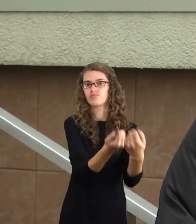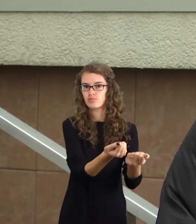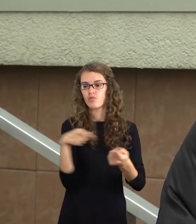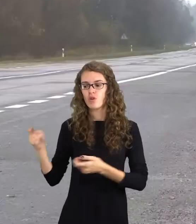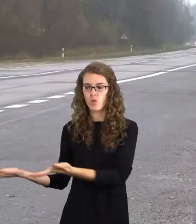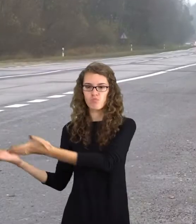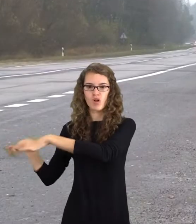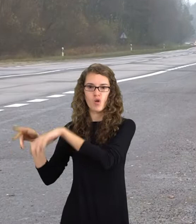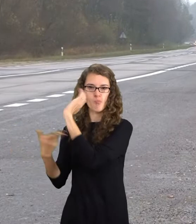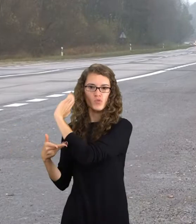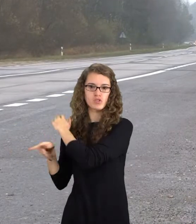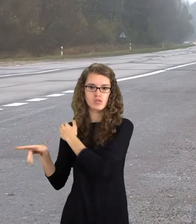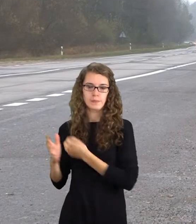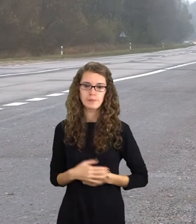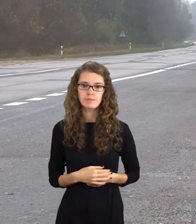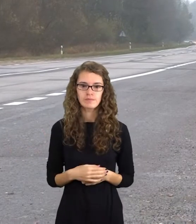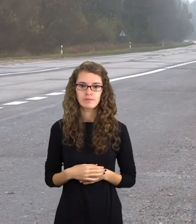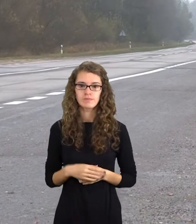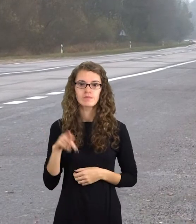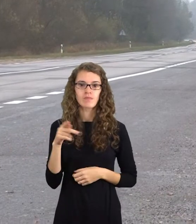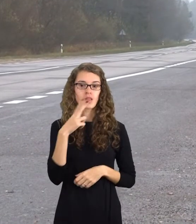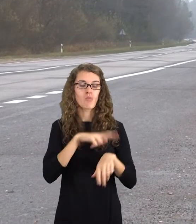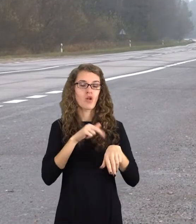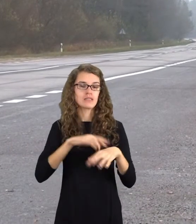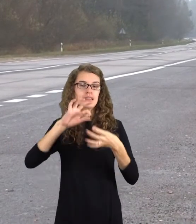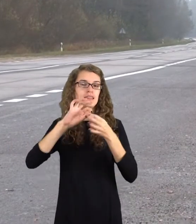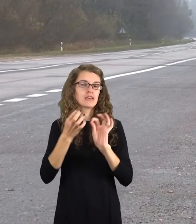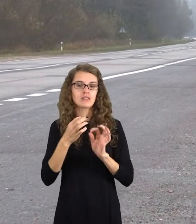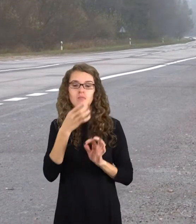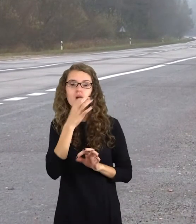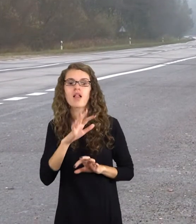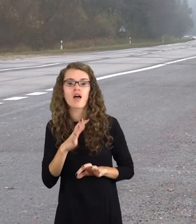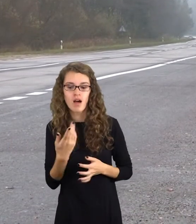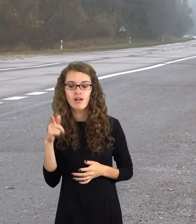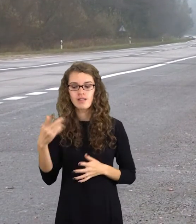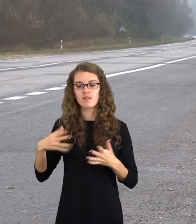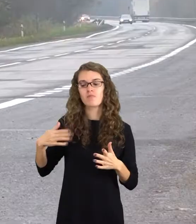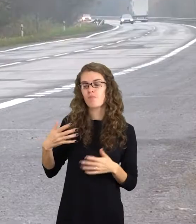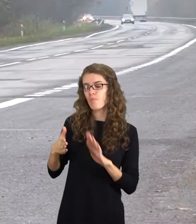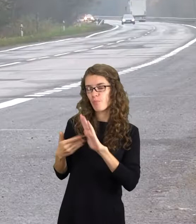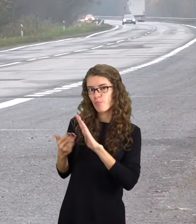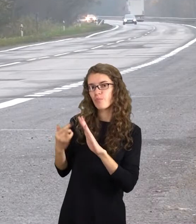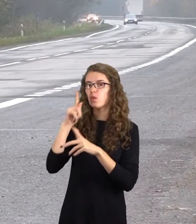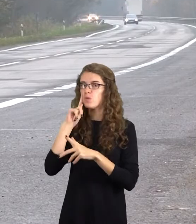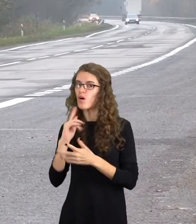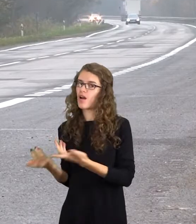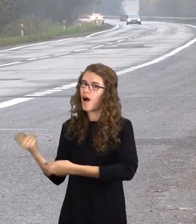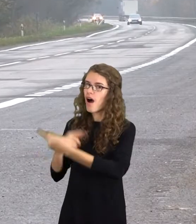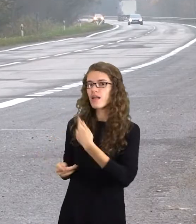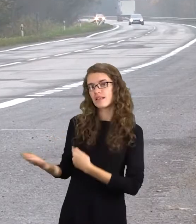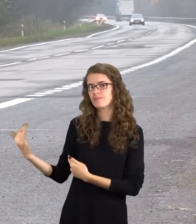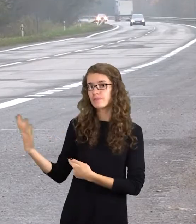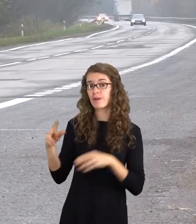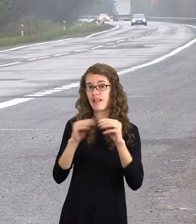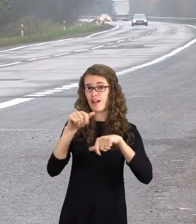palikus vienus. Vėliau policija patikslino detalės. Pasirodo, moteris paauglį bandė atgal pasikviesti mašiną. Jo parkviesti